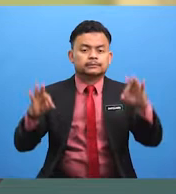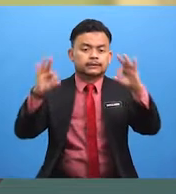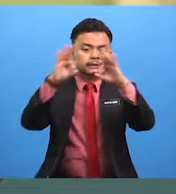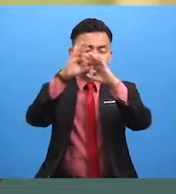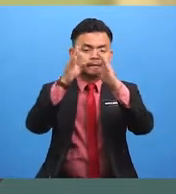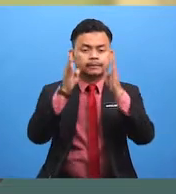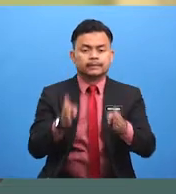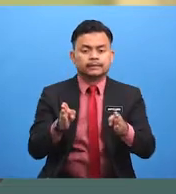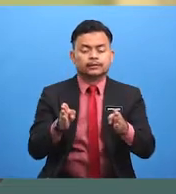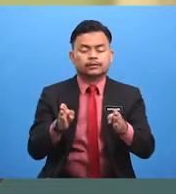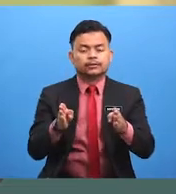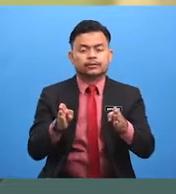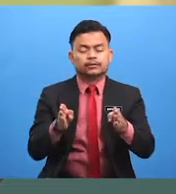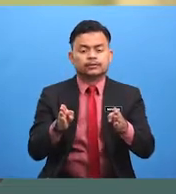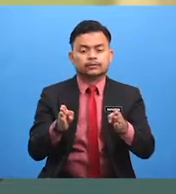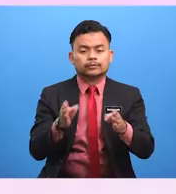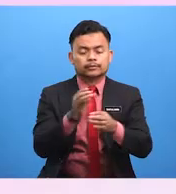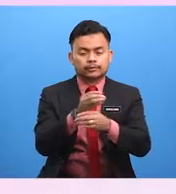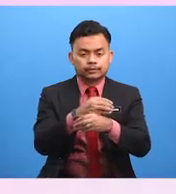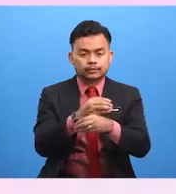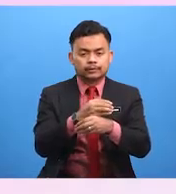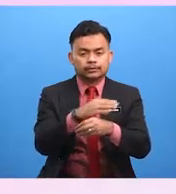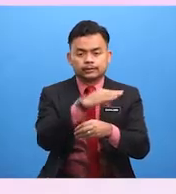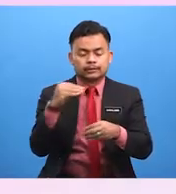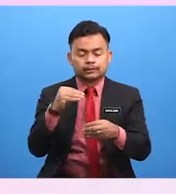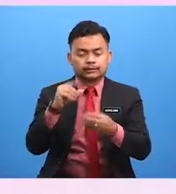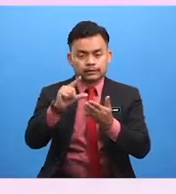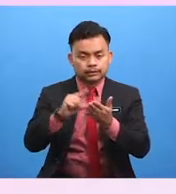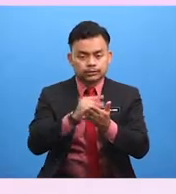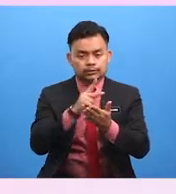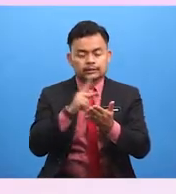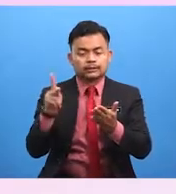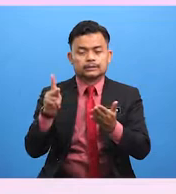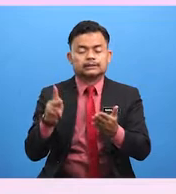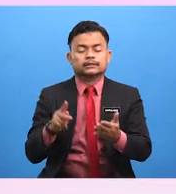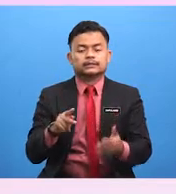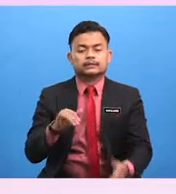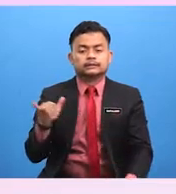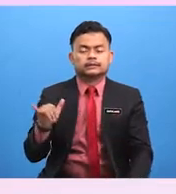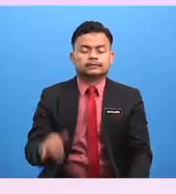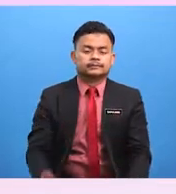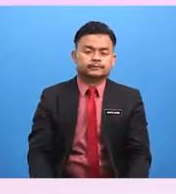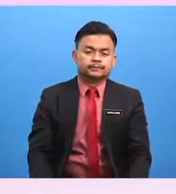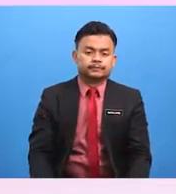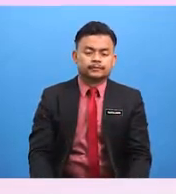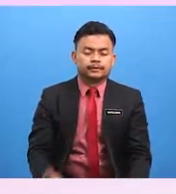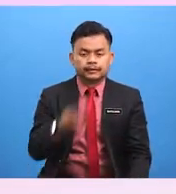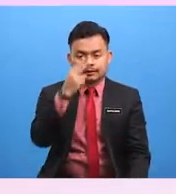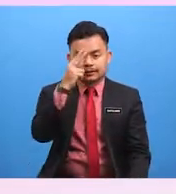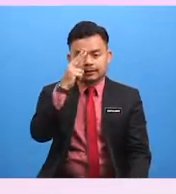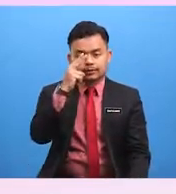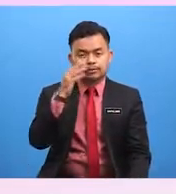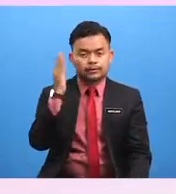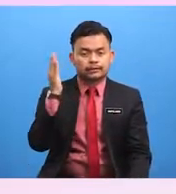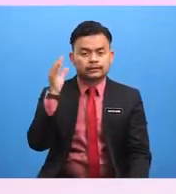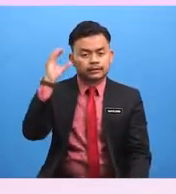bentuk bongkah dan kegunaannya. Cuba kamu lihat paparan yang ditunjukkan.